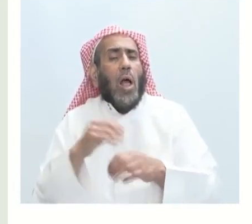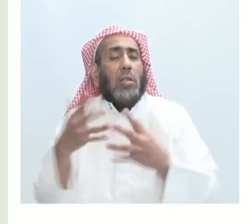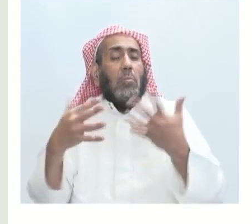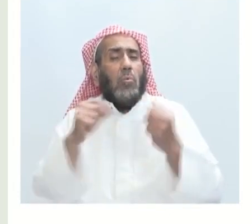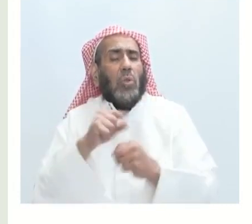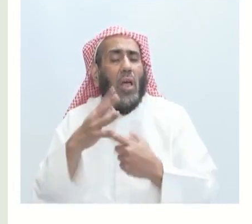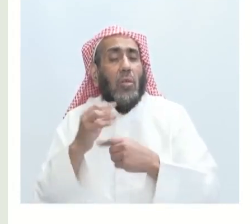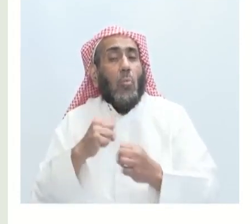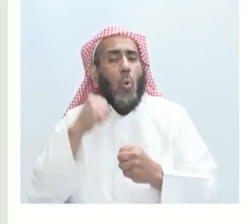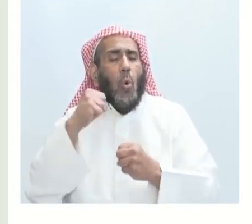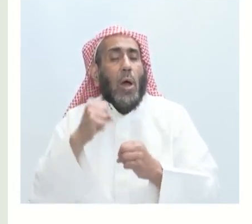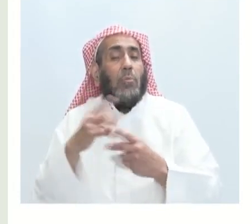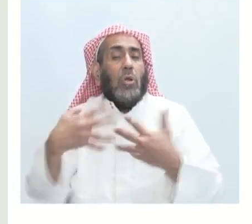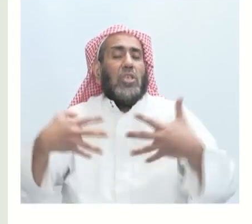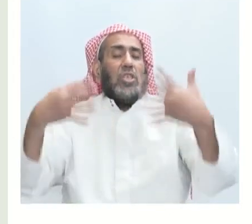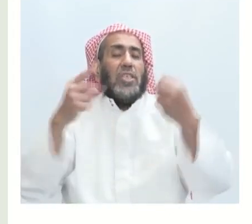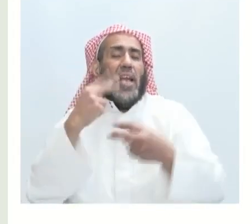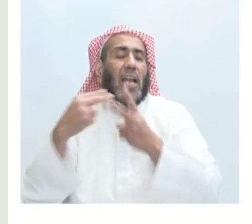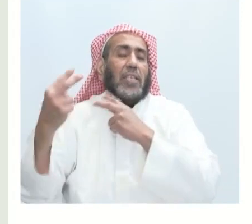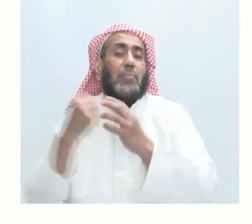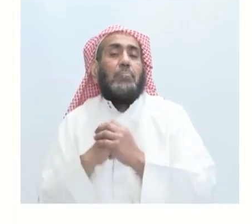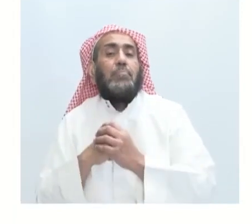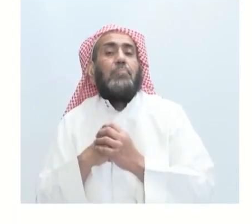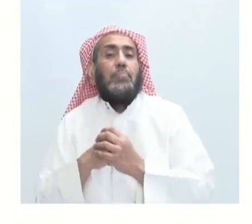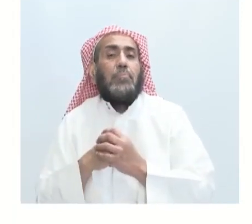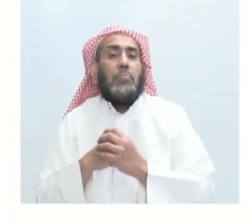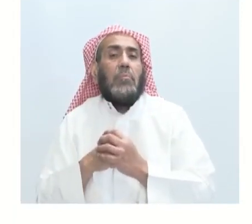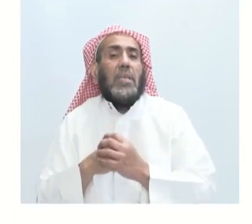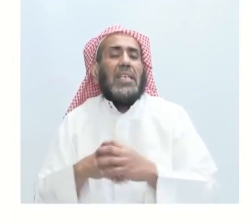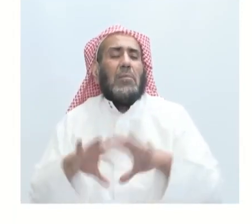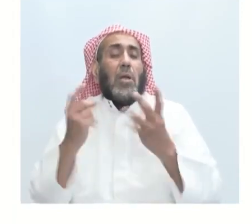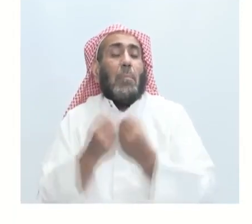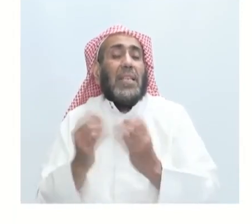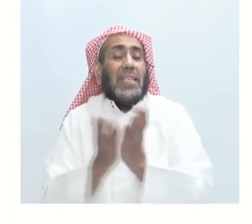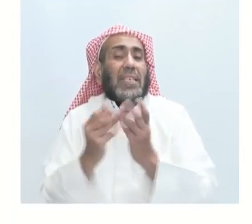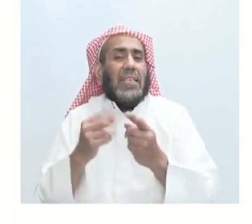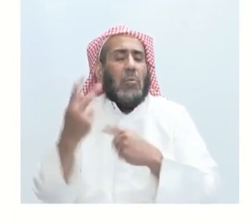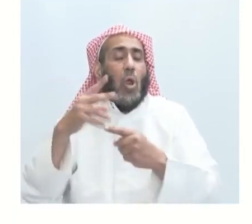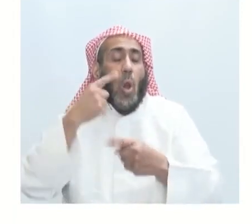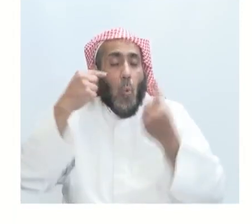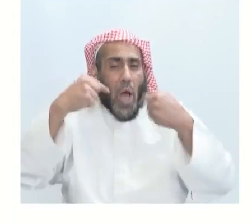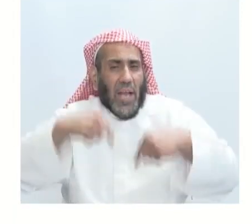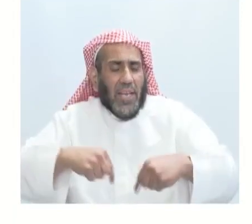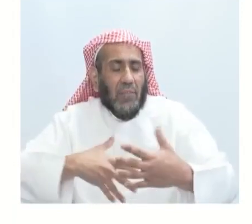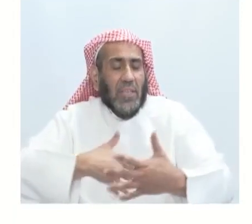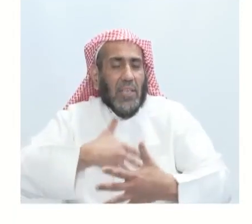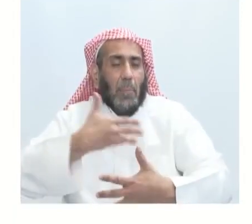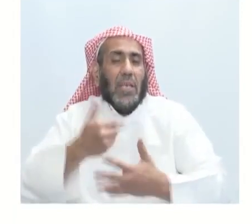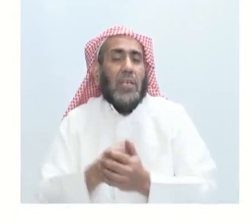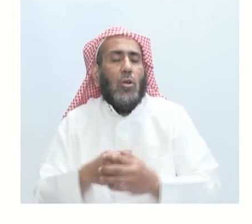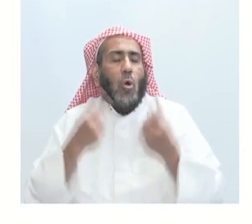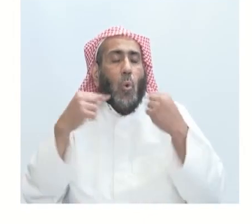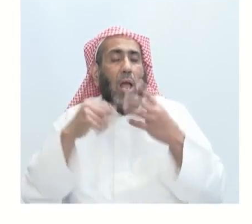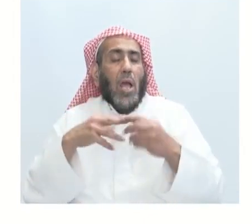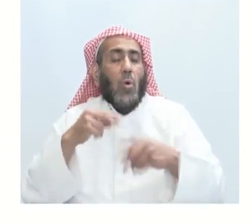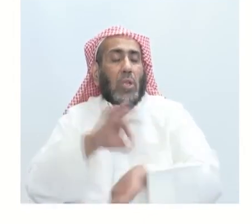فانهم قد تاثروا بقوه بتراثهم الشعري القديم سمات مدرسه المهجر الواقعيه في التعبير و الحياه